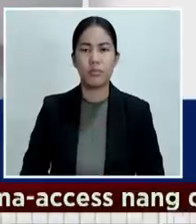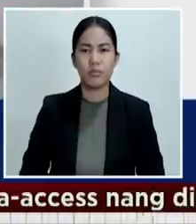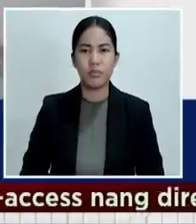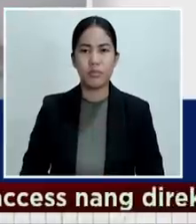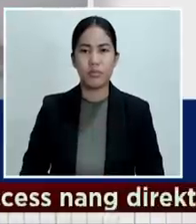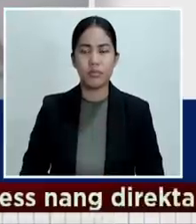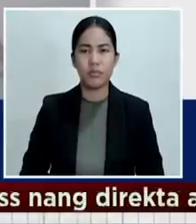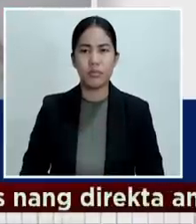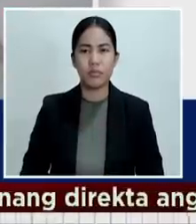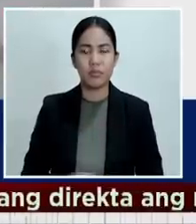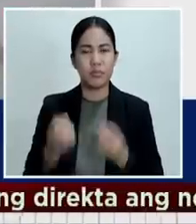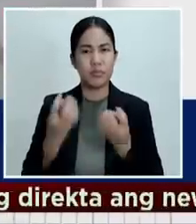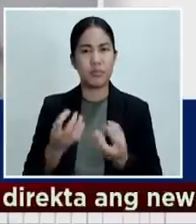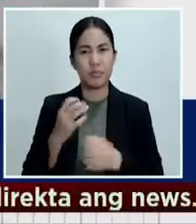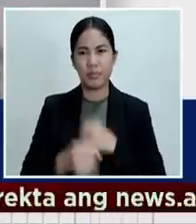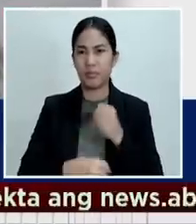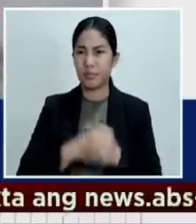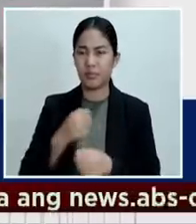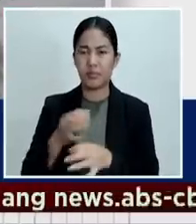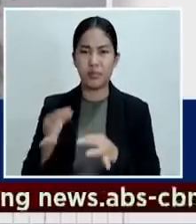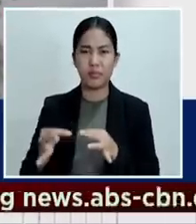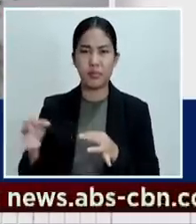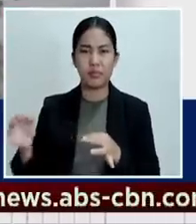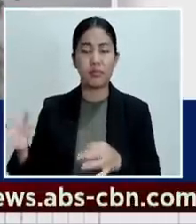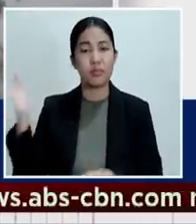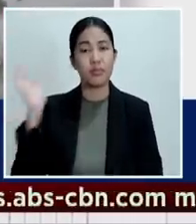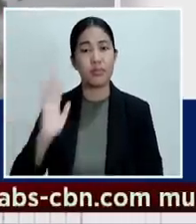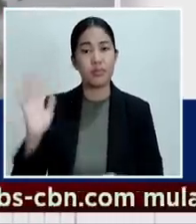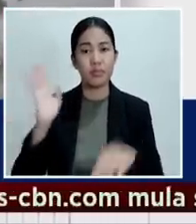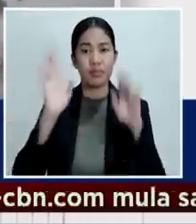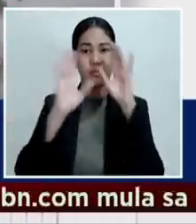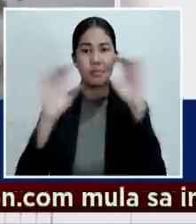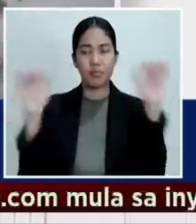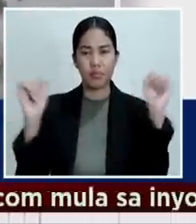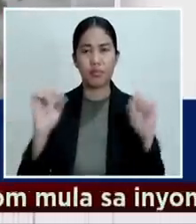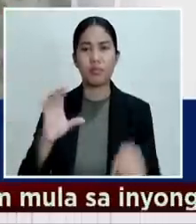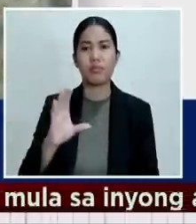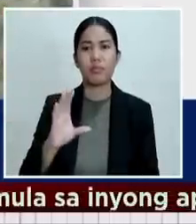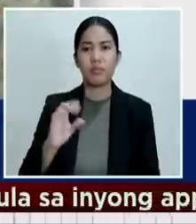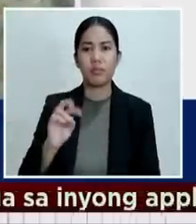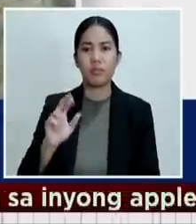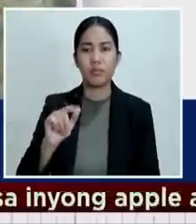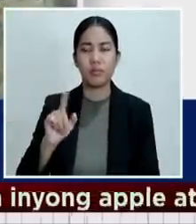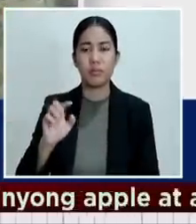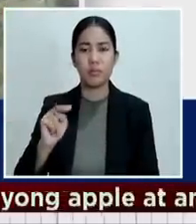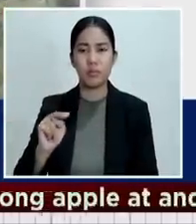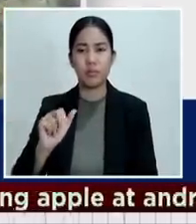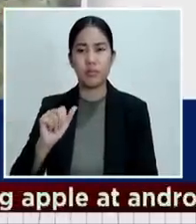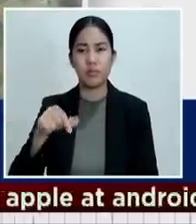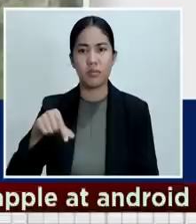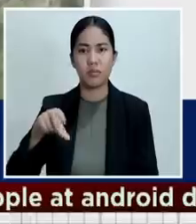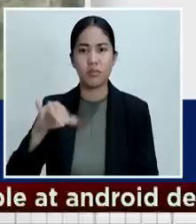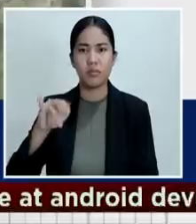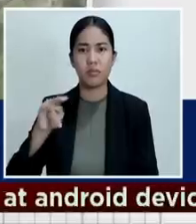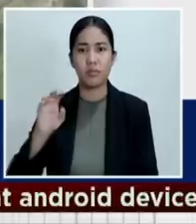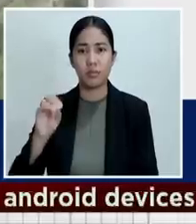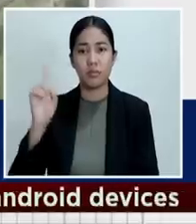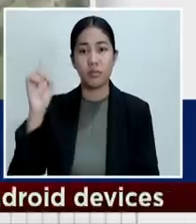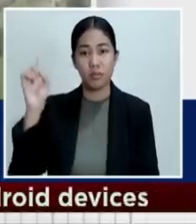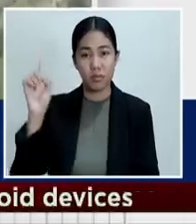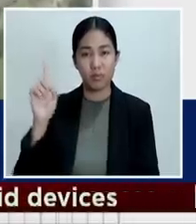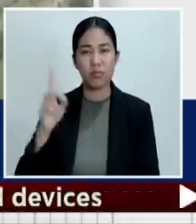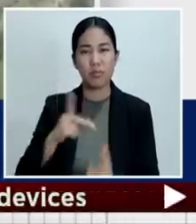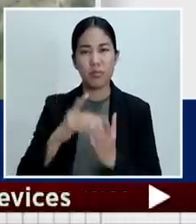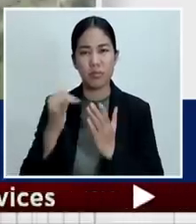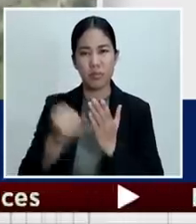tao. Panahon pa ni dating Pangulong Corazon Aquino ang Balog-Balog Dam Project na pagkukunin sana ng irigasyon para sa mahigit 34,000